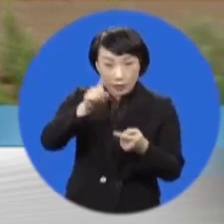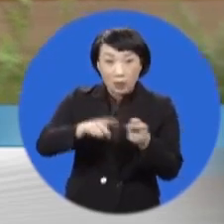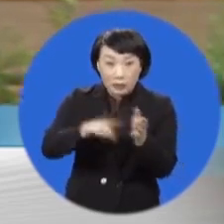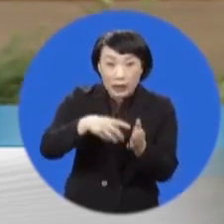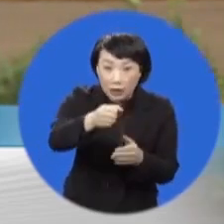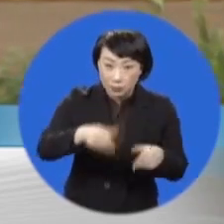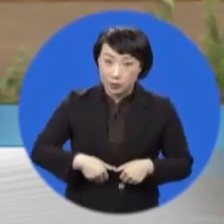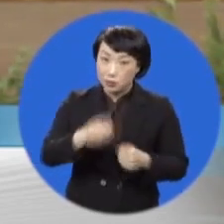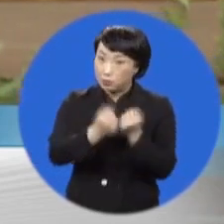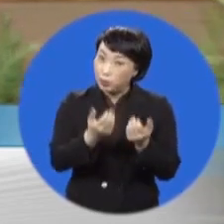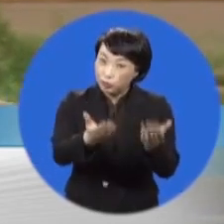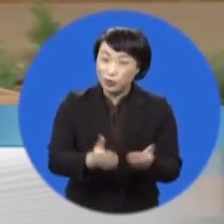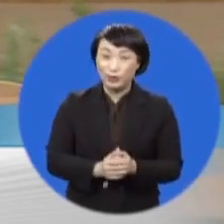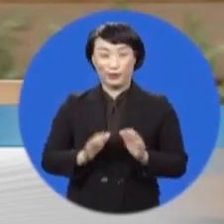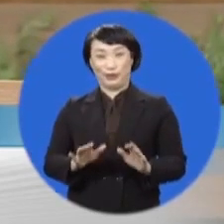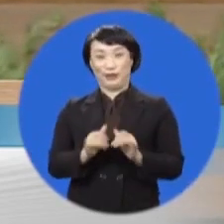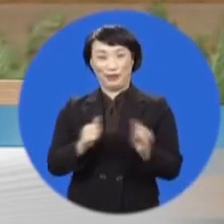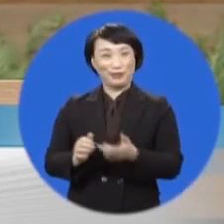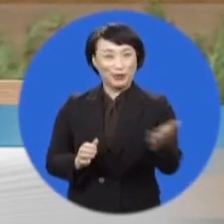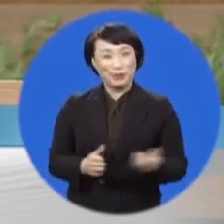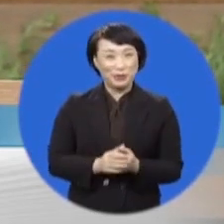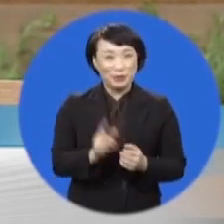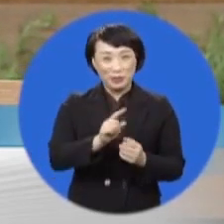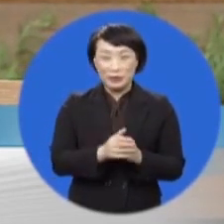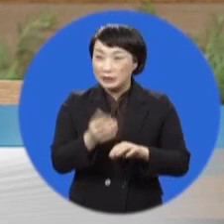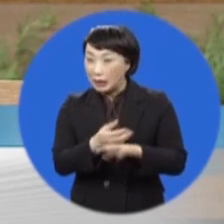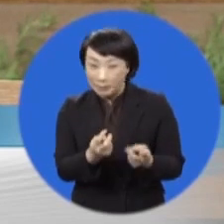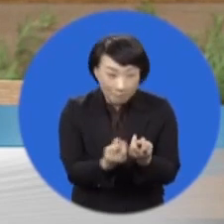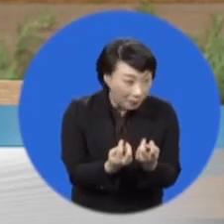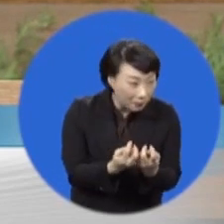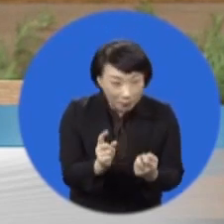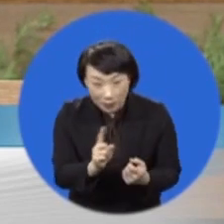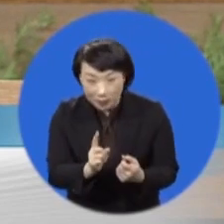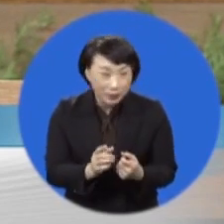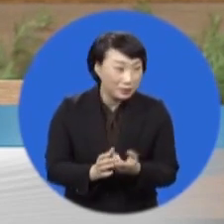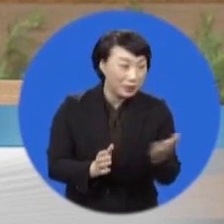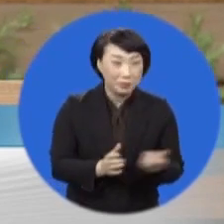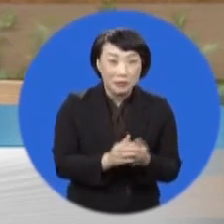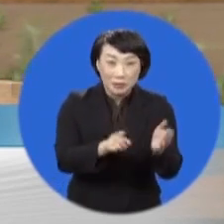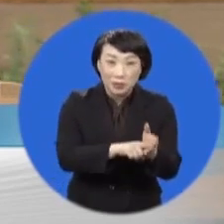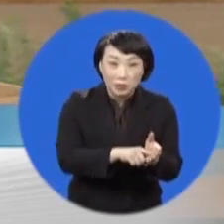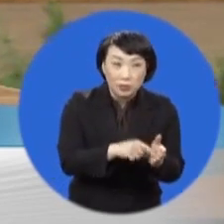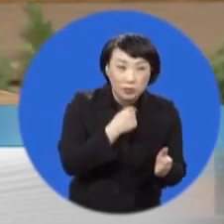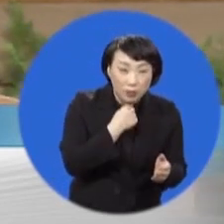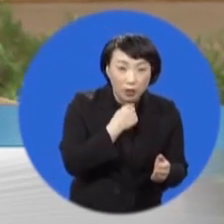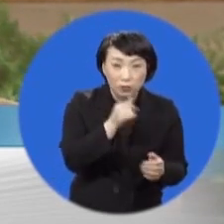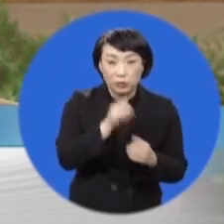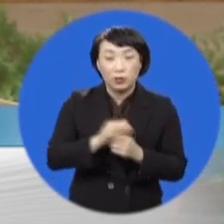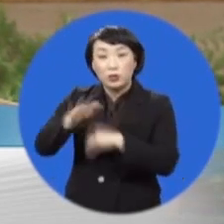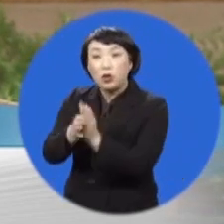믿어 근데 사람들은 다 랑 후반과 방법으로 미 들르고 두지